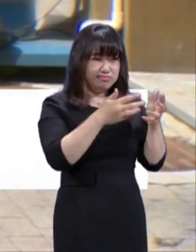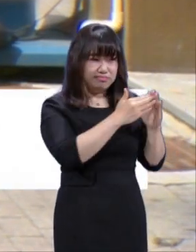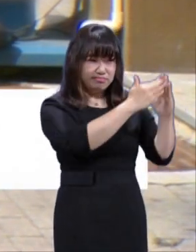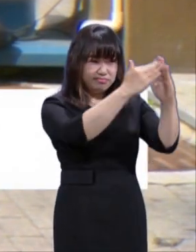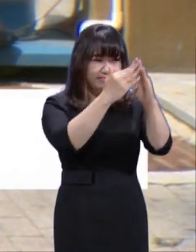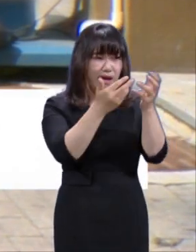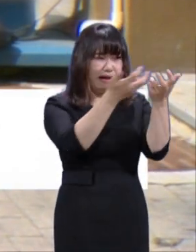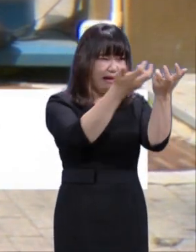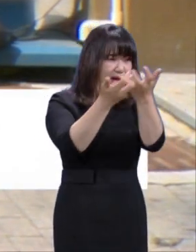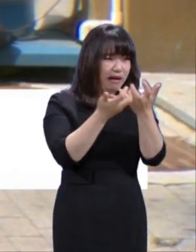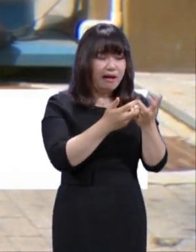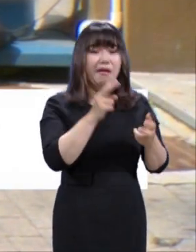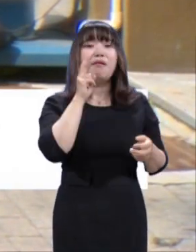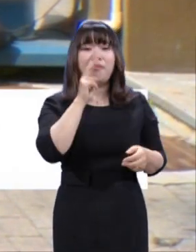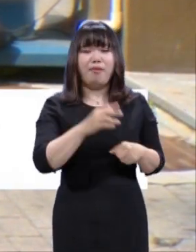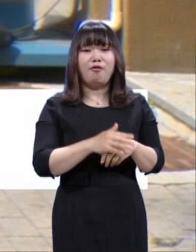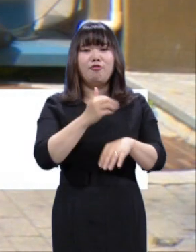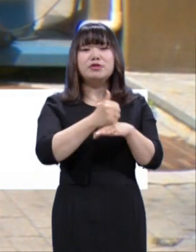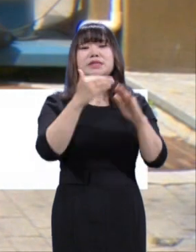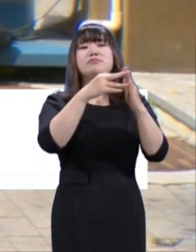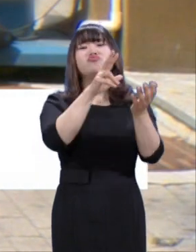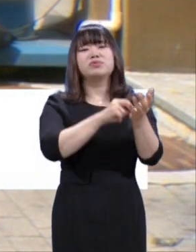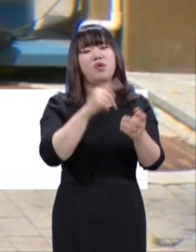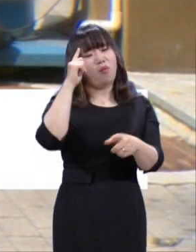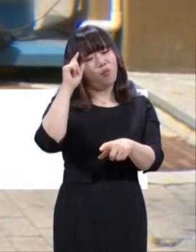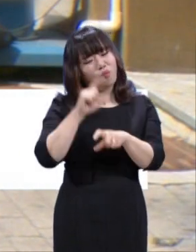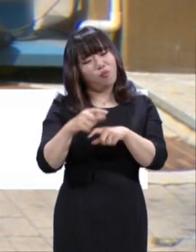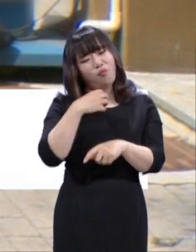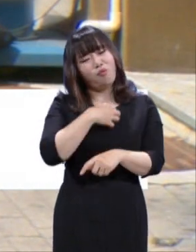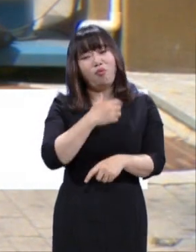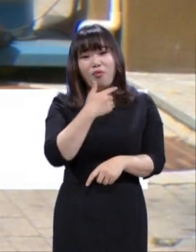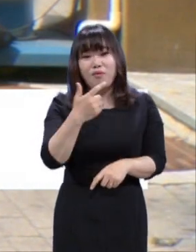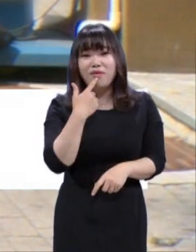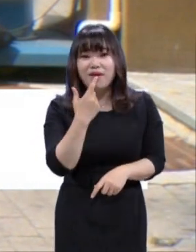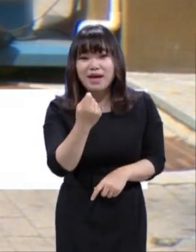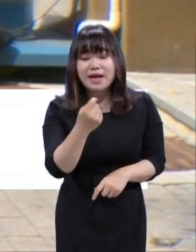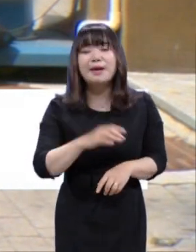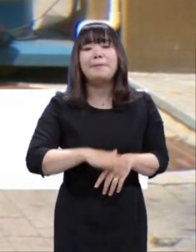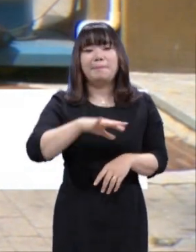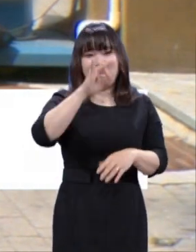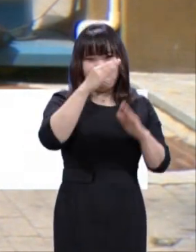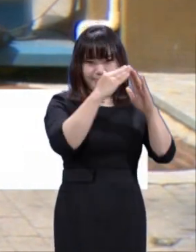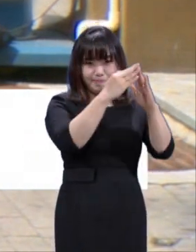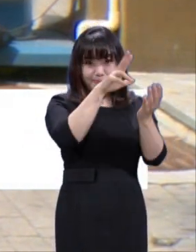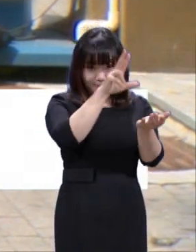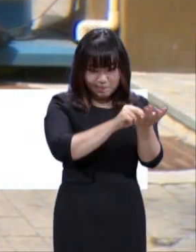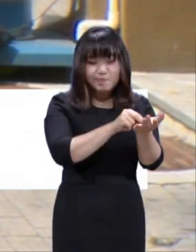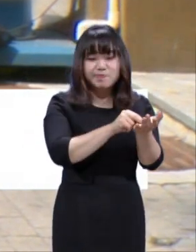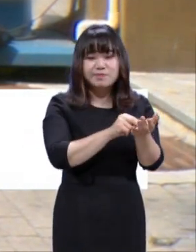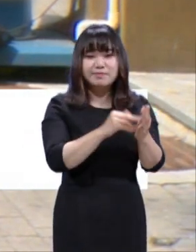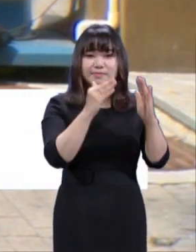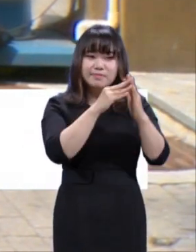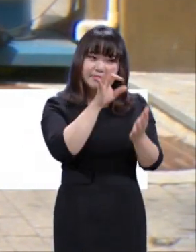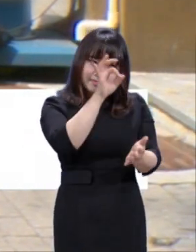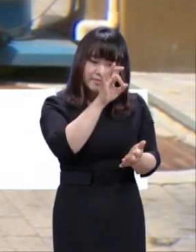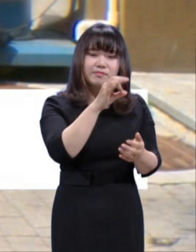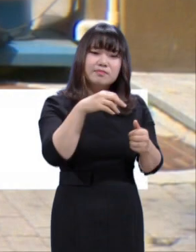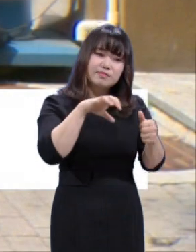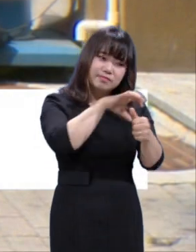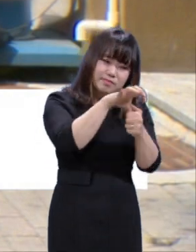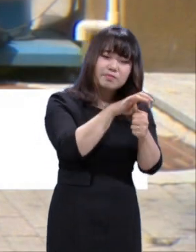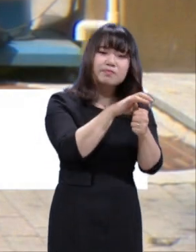일단은 지역 주민들이 주거주택 문제로 많이 고민들을 하세요. 그래서 일단 주거비, 주거주택 보호하는